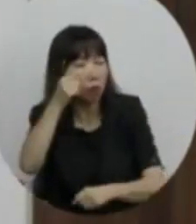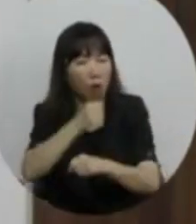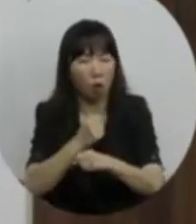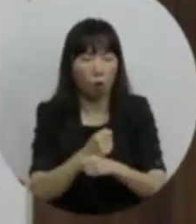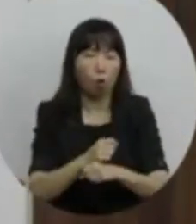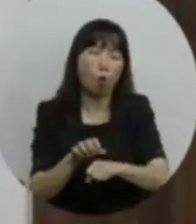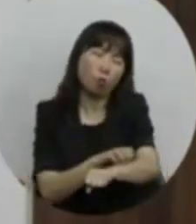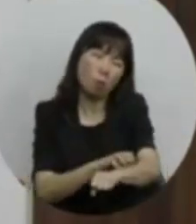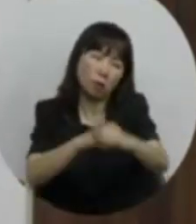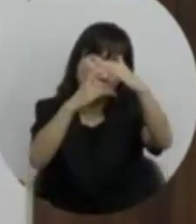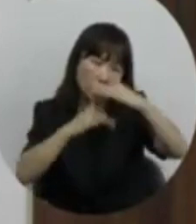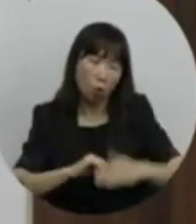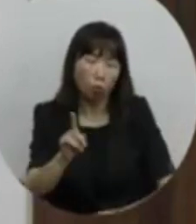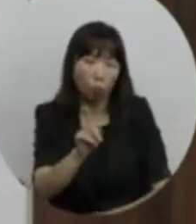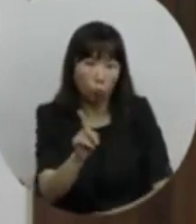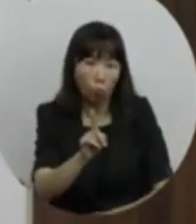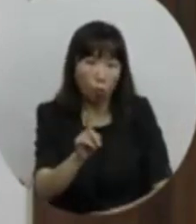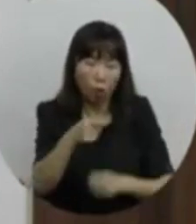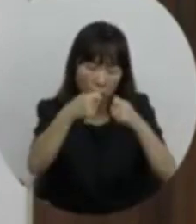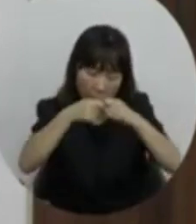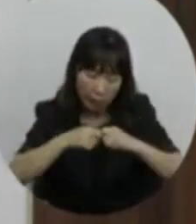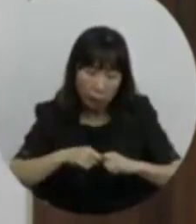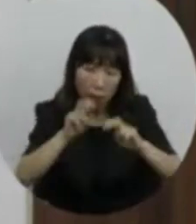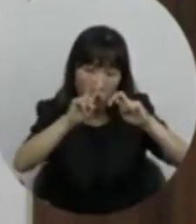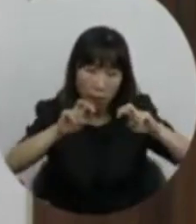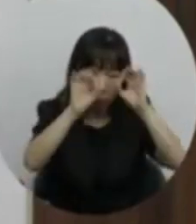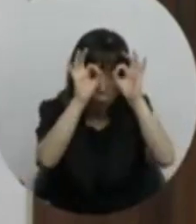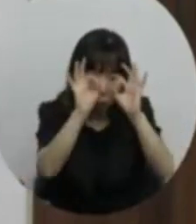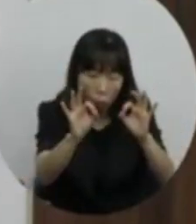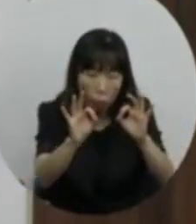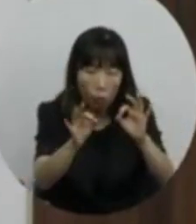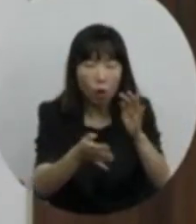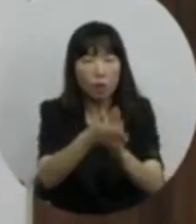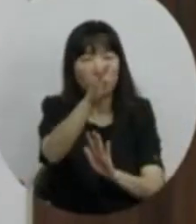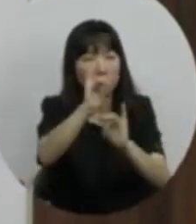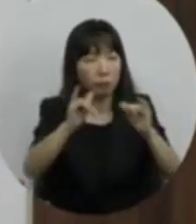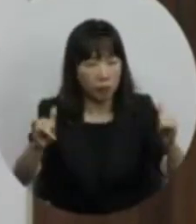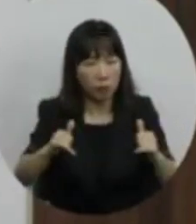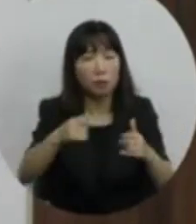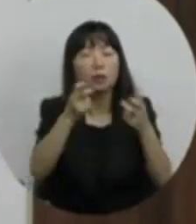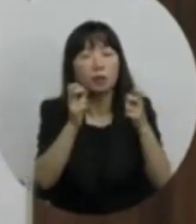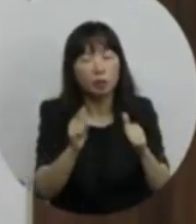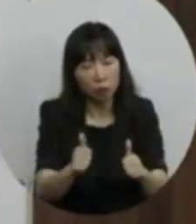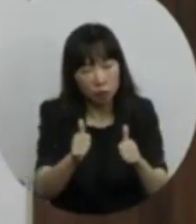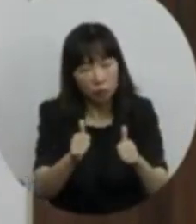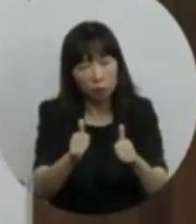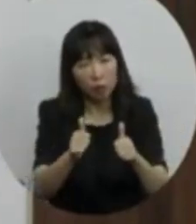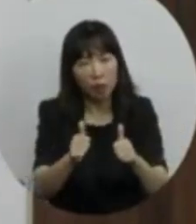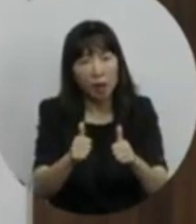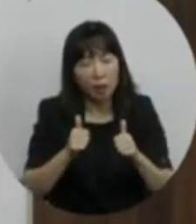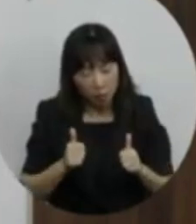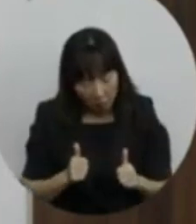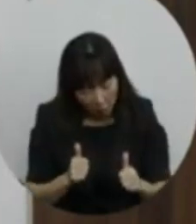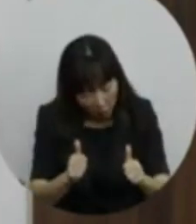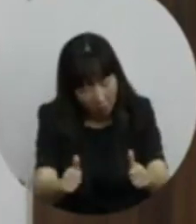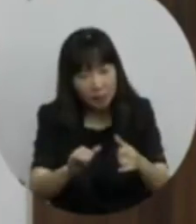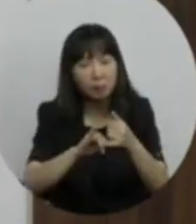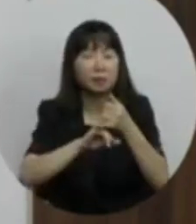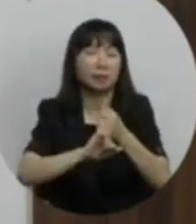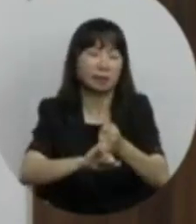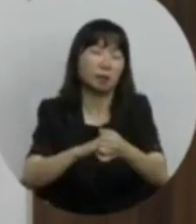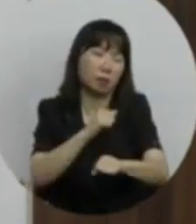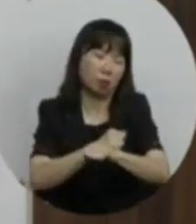불편상은 무엇인지 세심하게 살피고 시민을 위한 정책과 제도 마련에 최선을 다해야 할 것입니다.